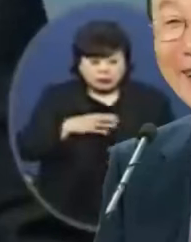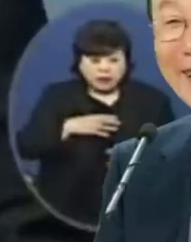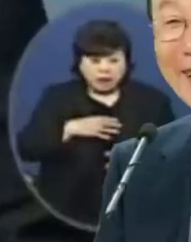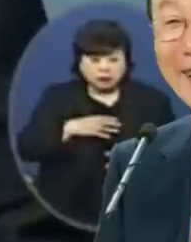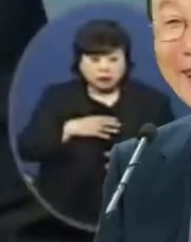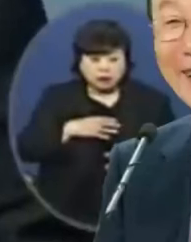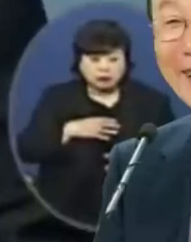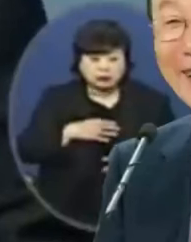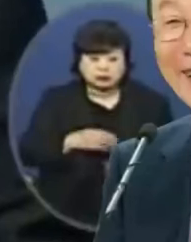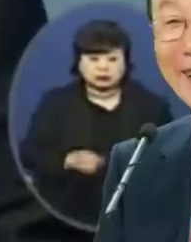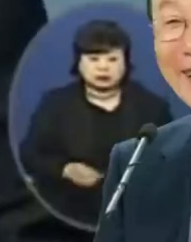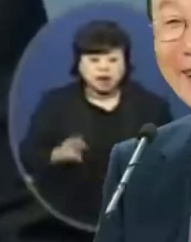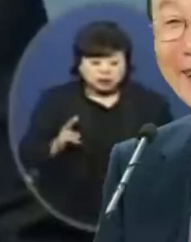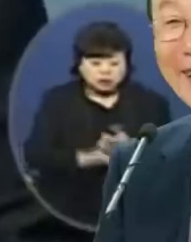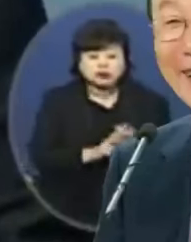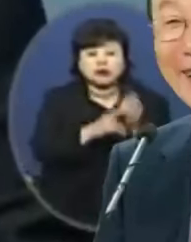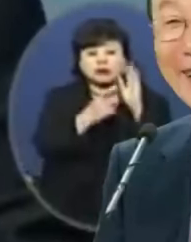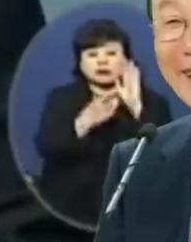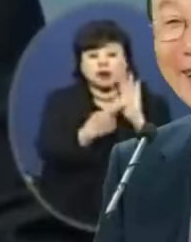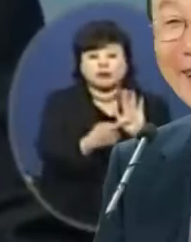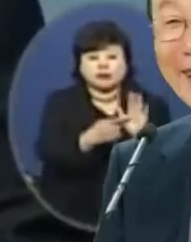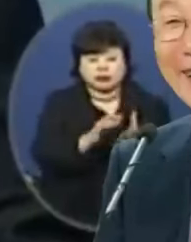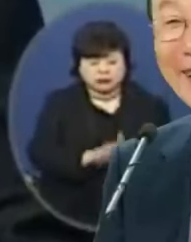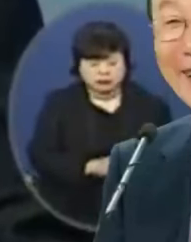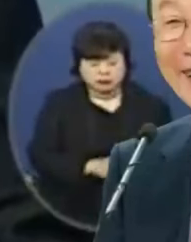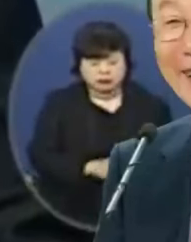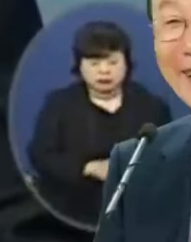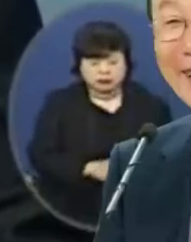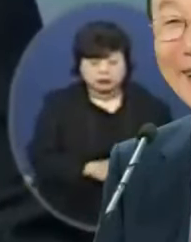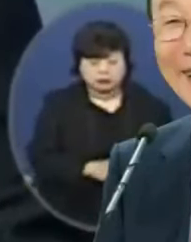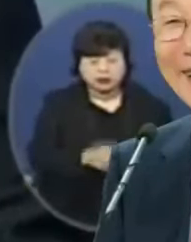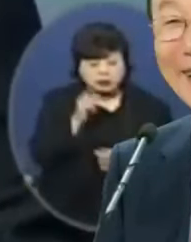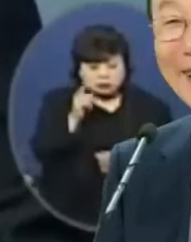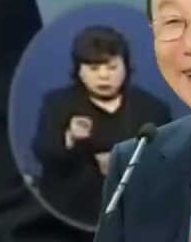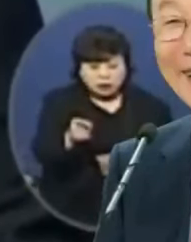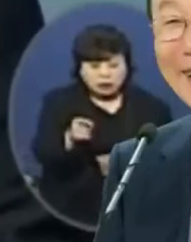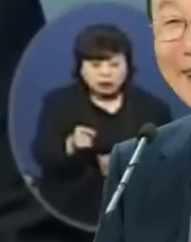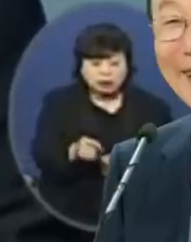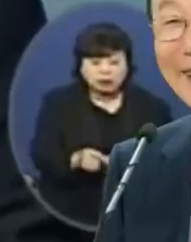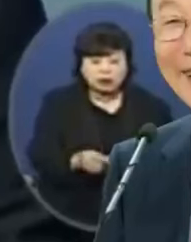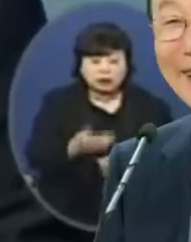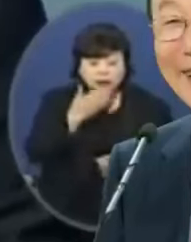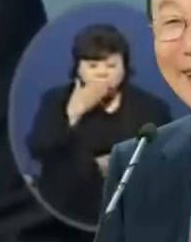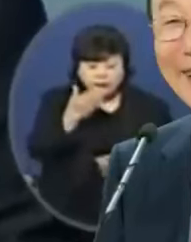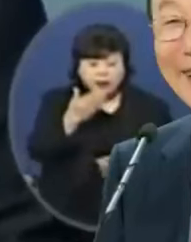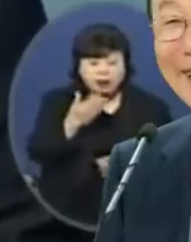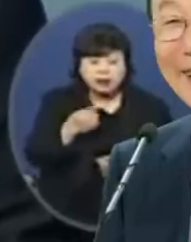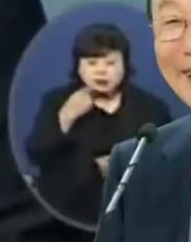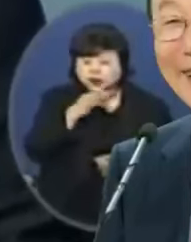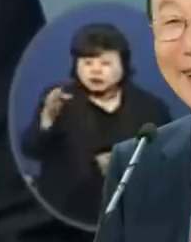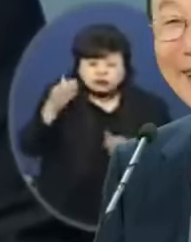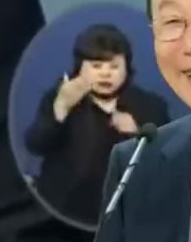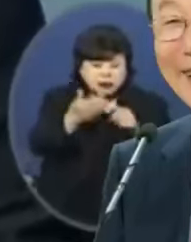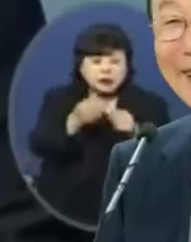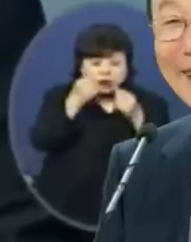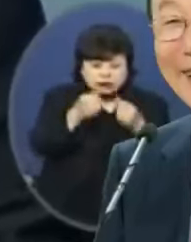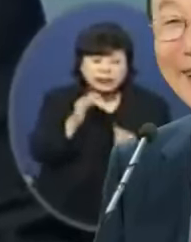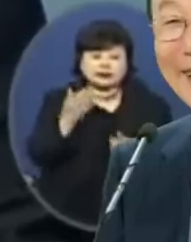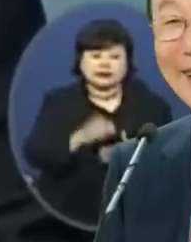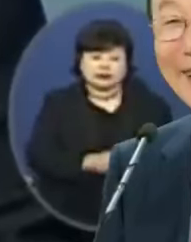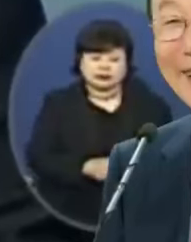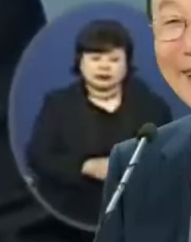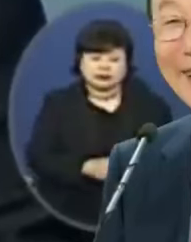놀라게 놀라운 일이 일어나게 되는 것입니다. 그것을 우리는 긍정적으로 입으로 시인하면서 살아야 되는